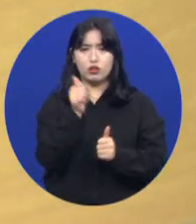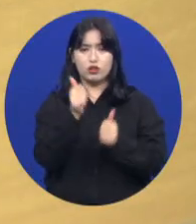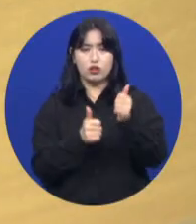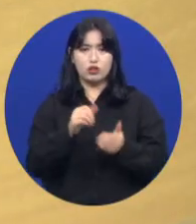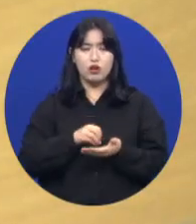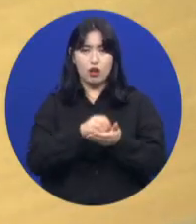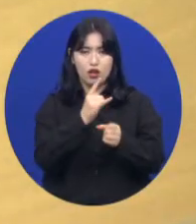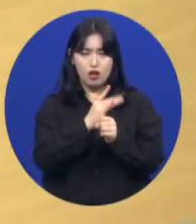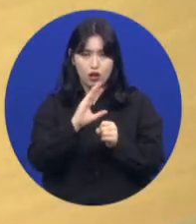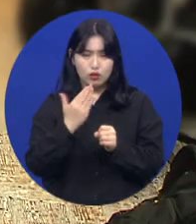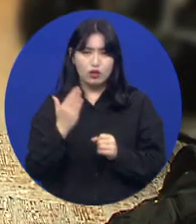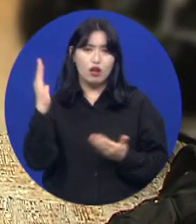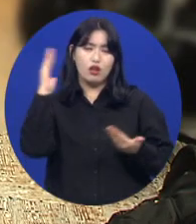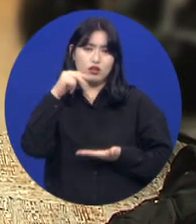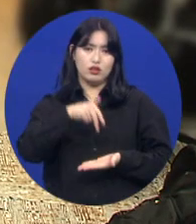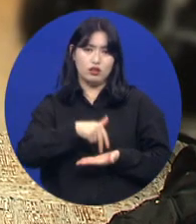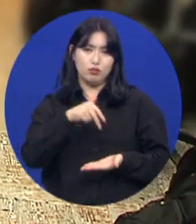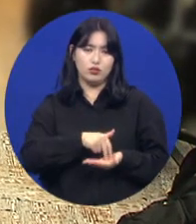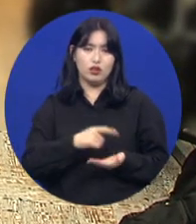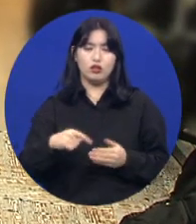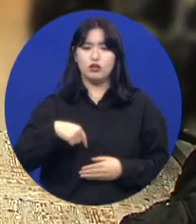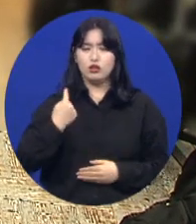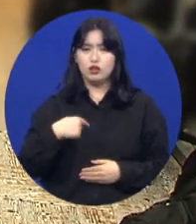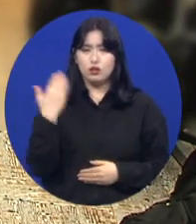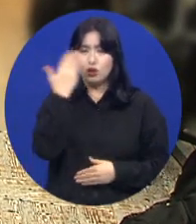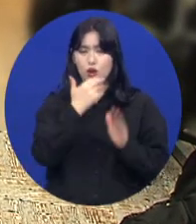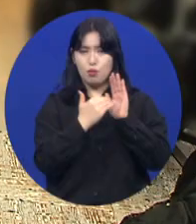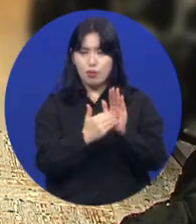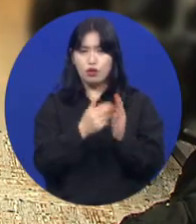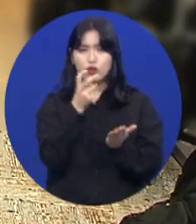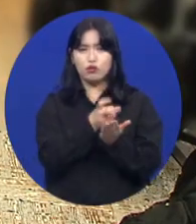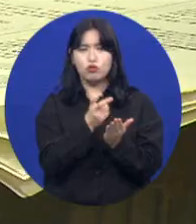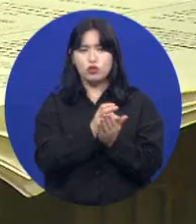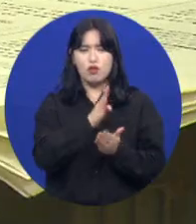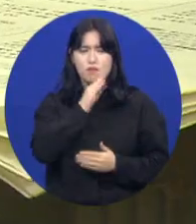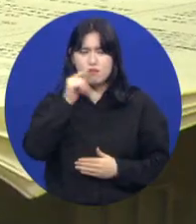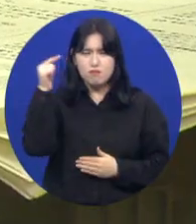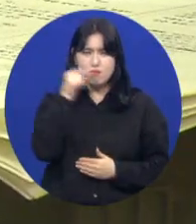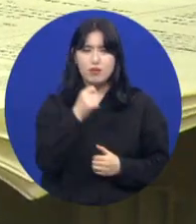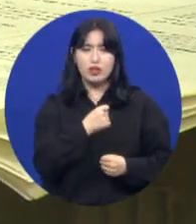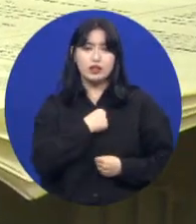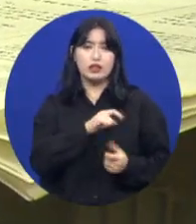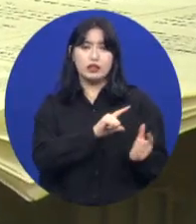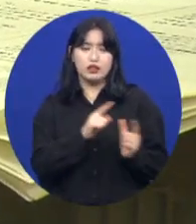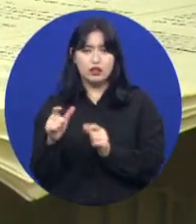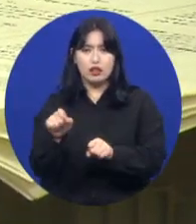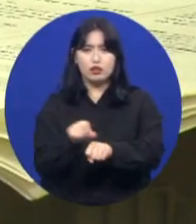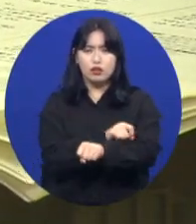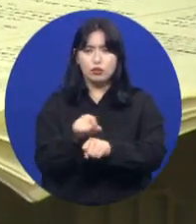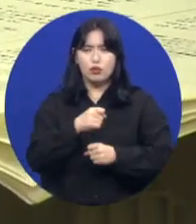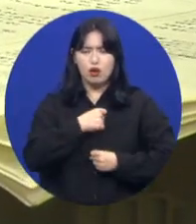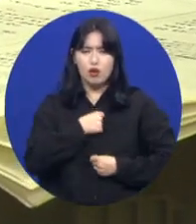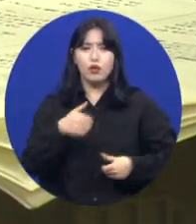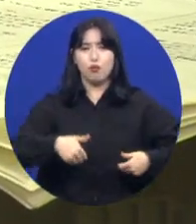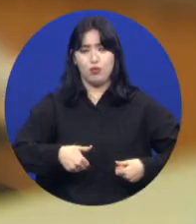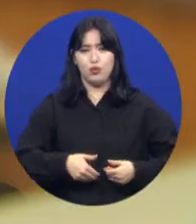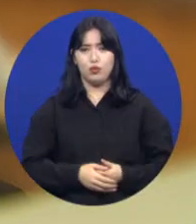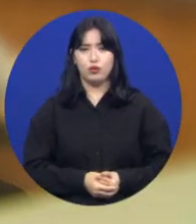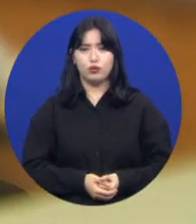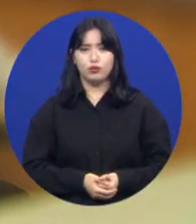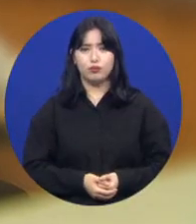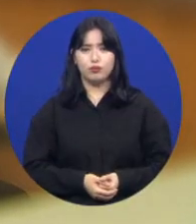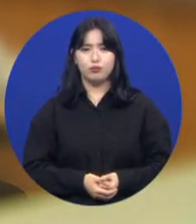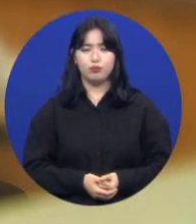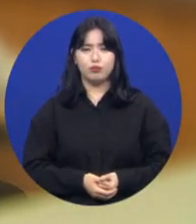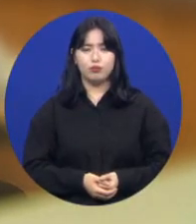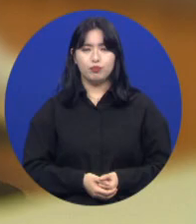된 수험생들. 스스로도 방역수칙을 철저히 지키는 등 각별한 주의가 필요합니다.